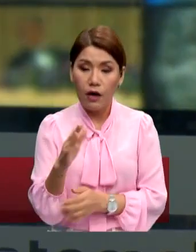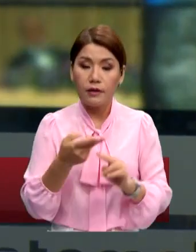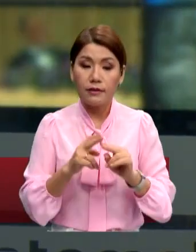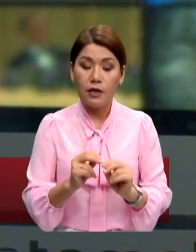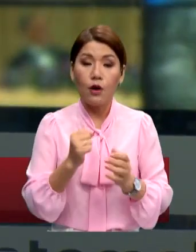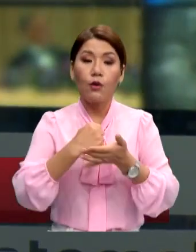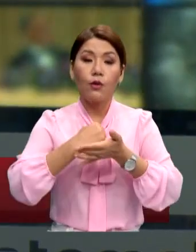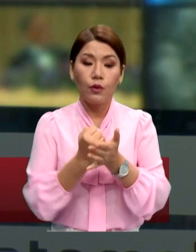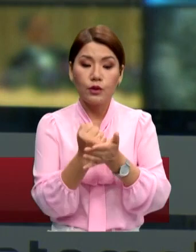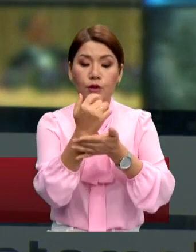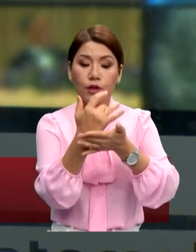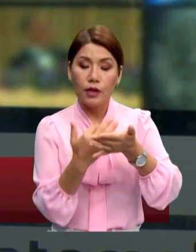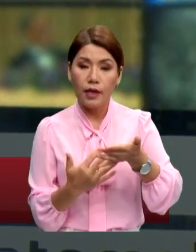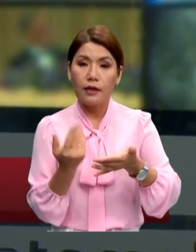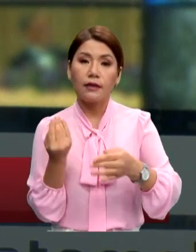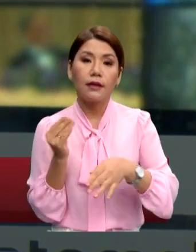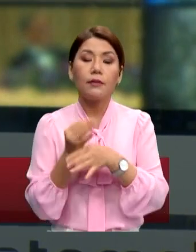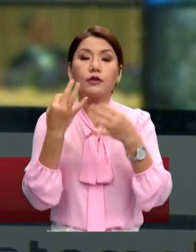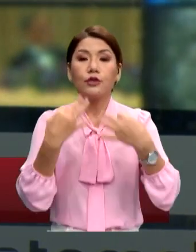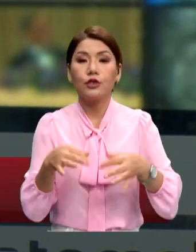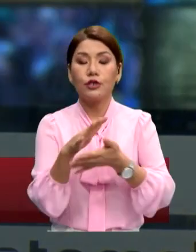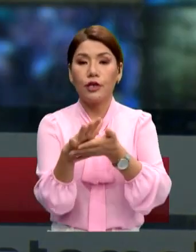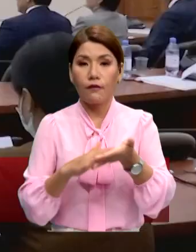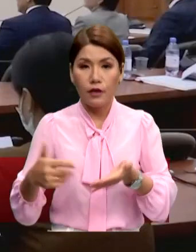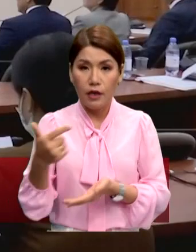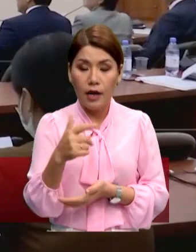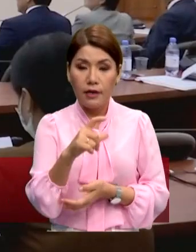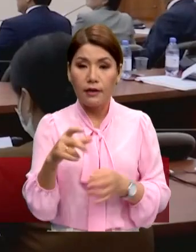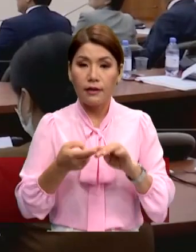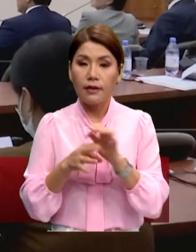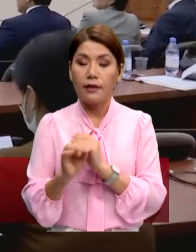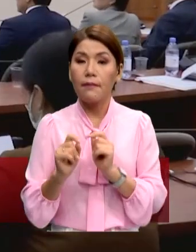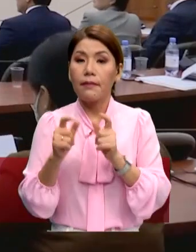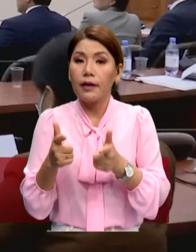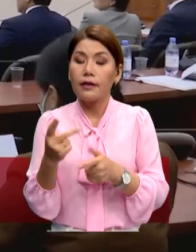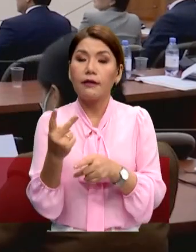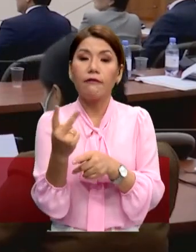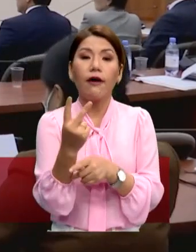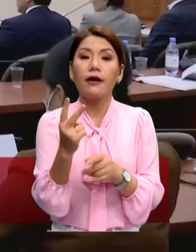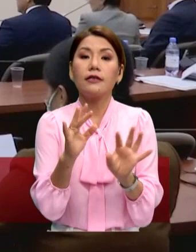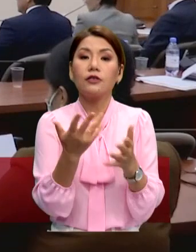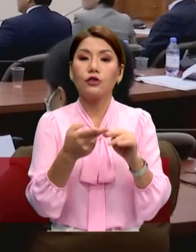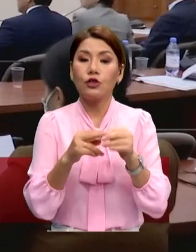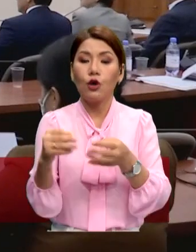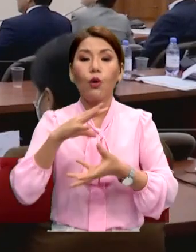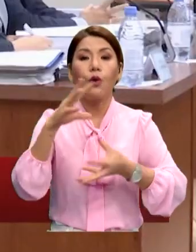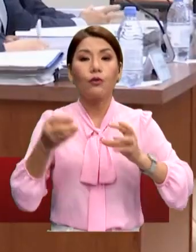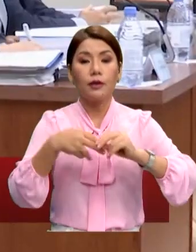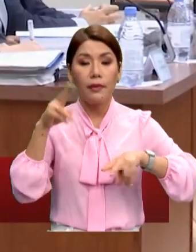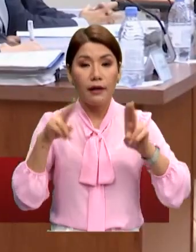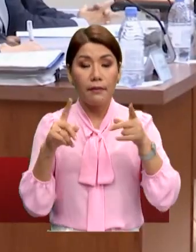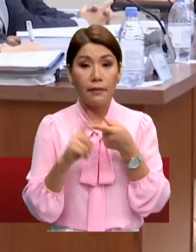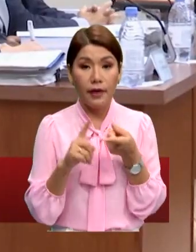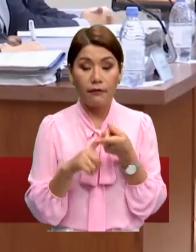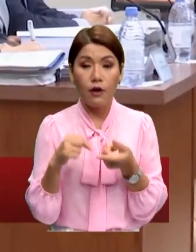планирует установить некоторые критерии допустимости заявлений граждан. При этом предлагается два исключения из общего правила. Первое –